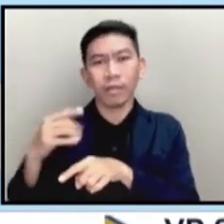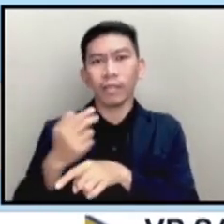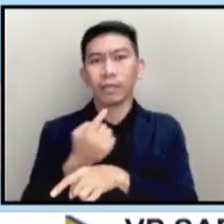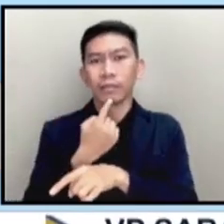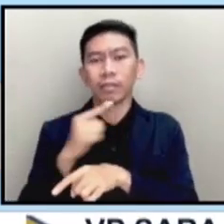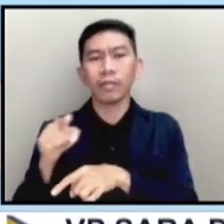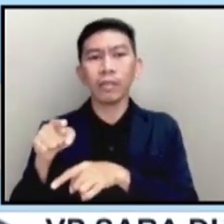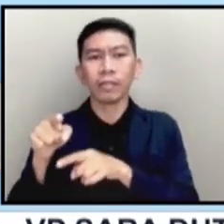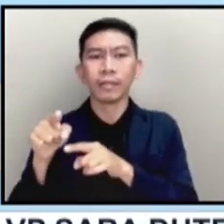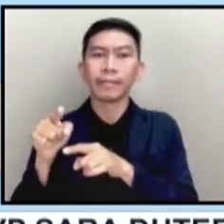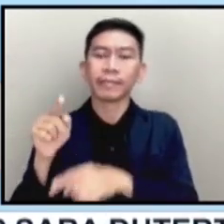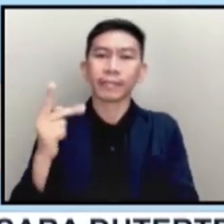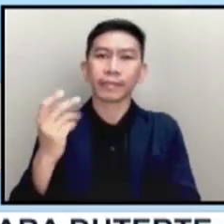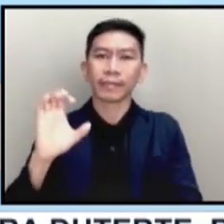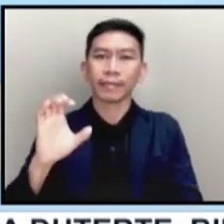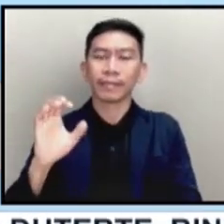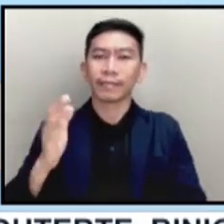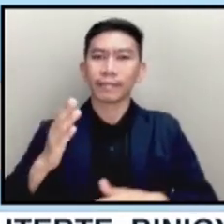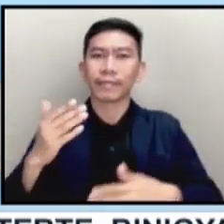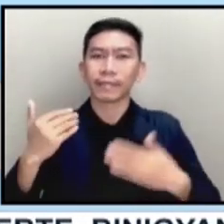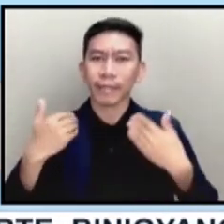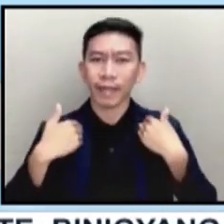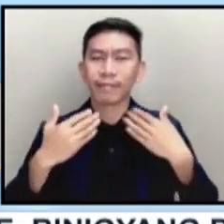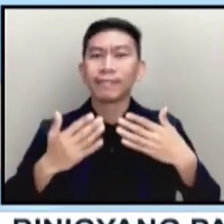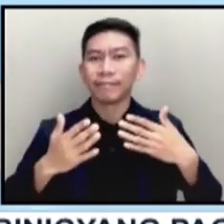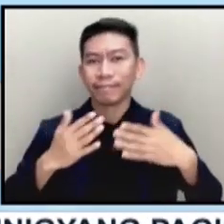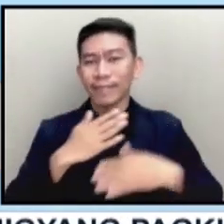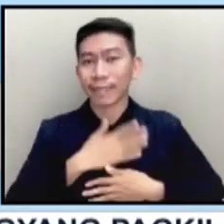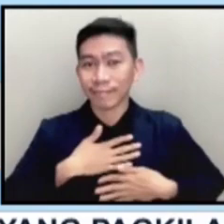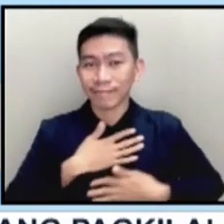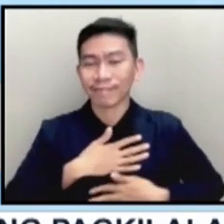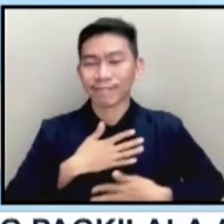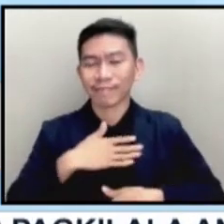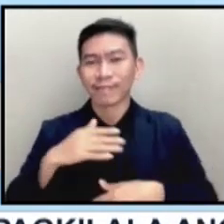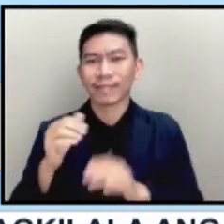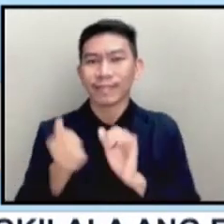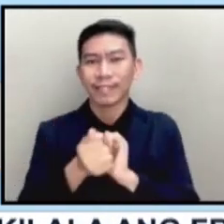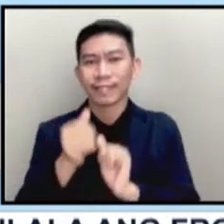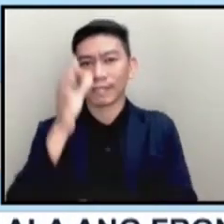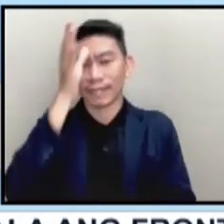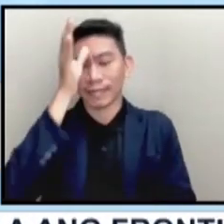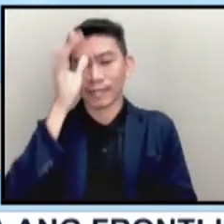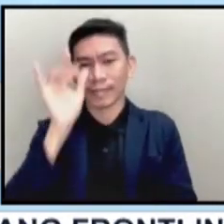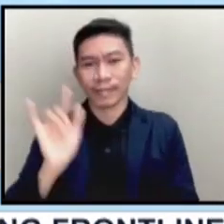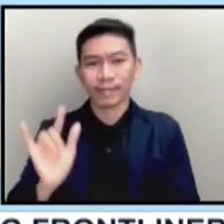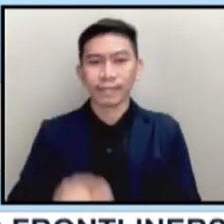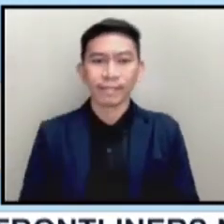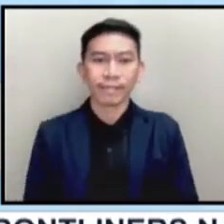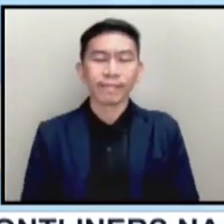I love you, Merry Christmas baby." Matatanda ang huling nagkasama sina Casey,